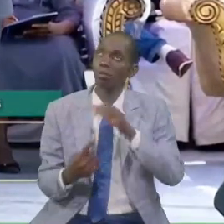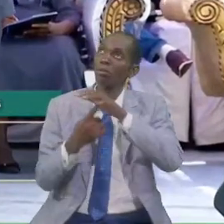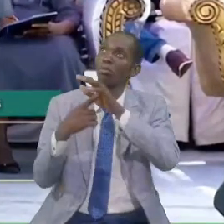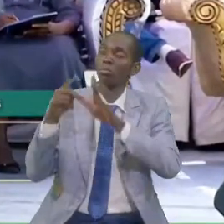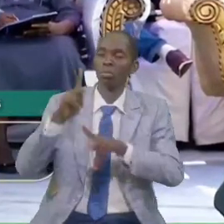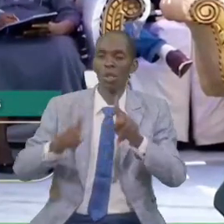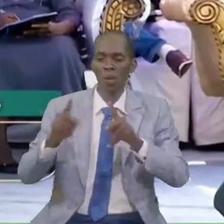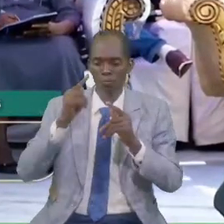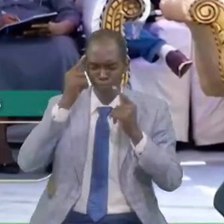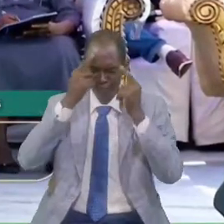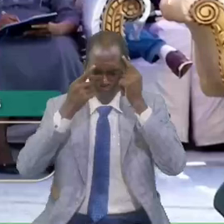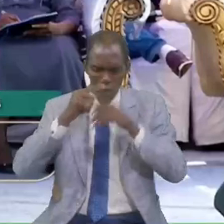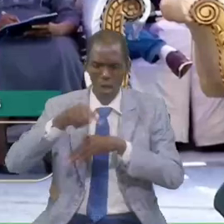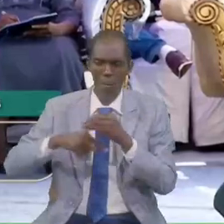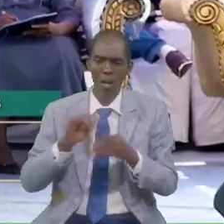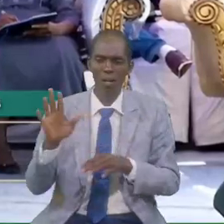Héros pense à son habitude.